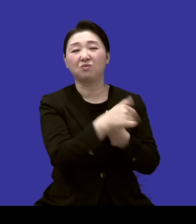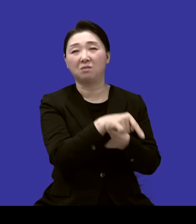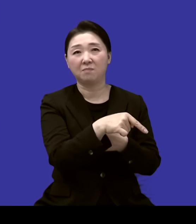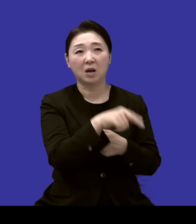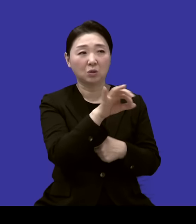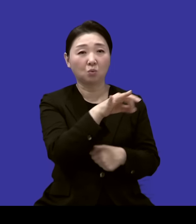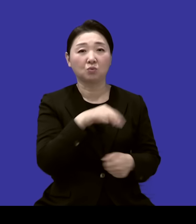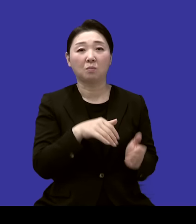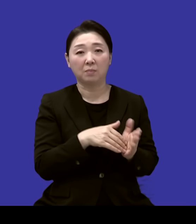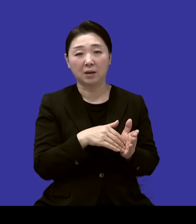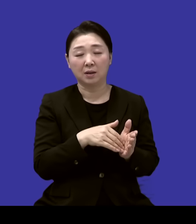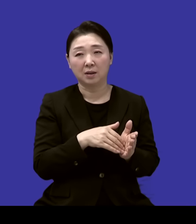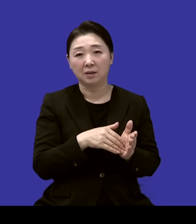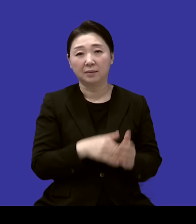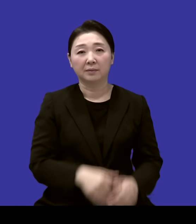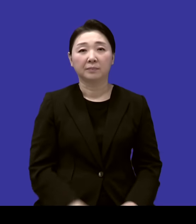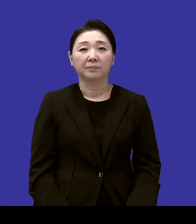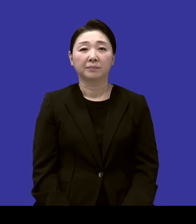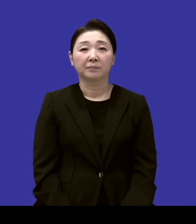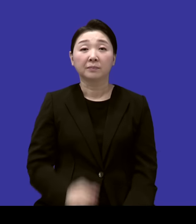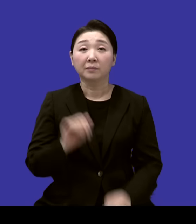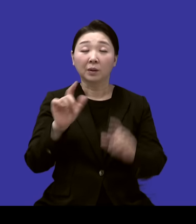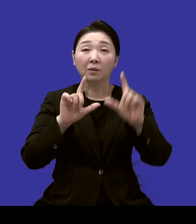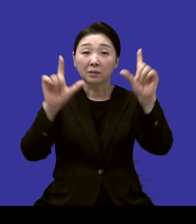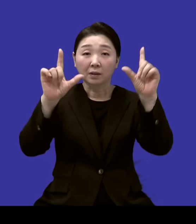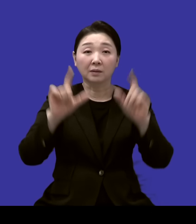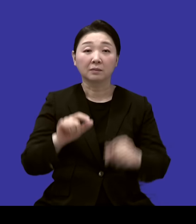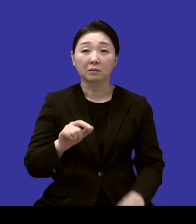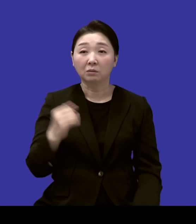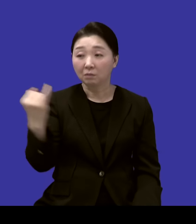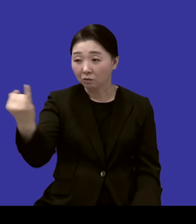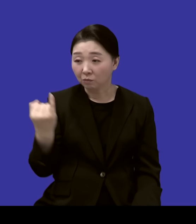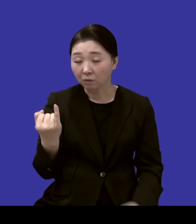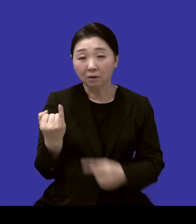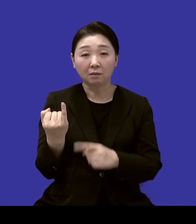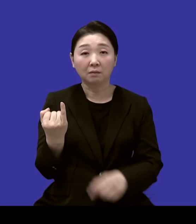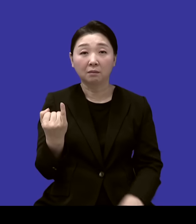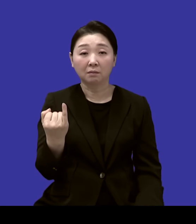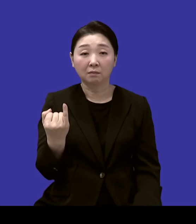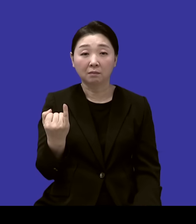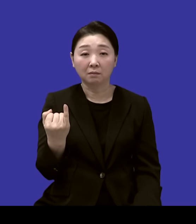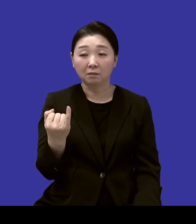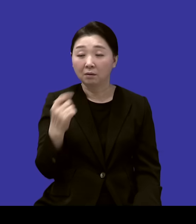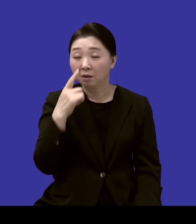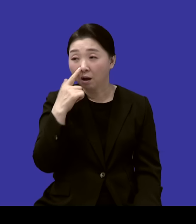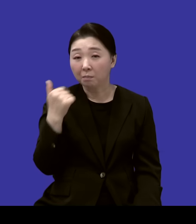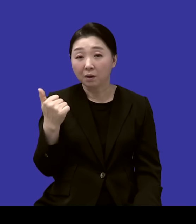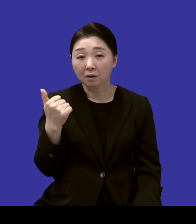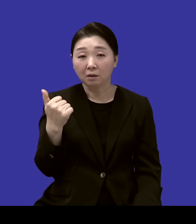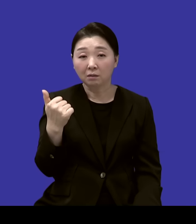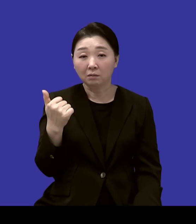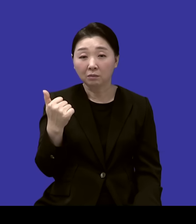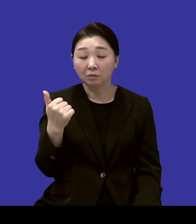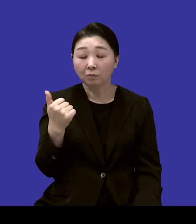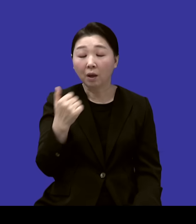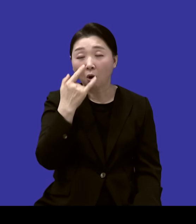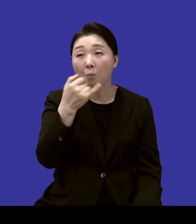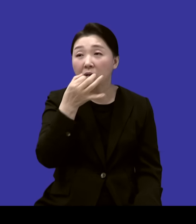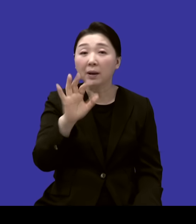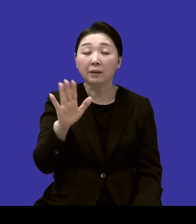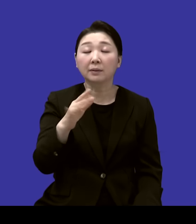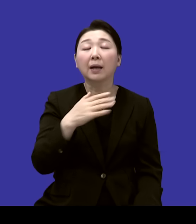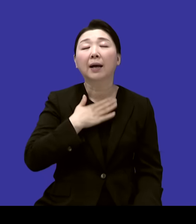용돈도 주시고 아버지 몰래 이렇게 하셨고요. 네. 어느 날 이제 새 어떤 아주머니가 오셨는데 네. 아버지가 맨 처음에는 어머니라고 말씀 안 하시고 예.